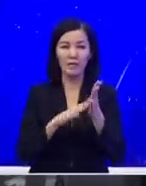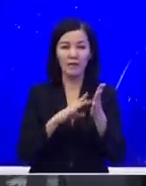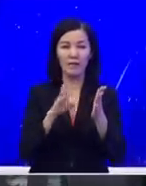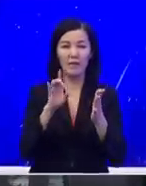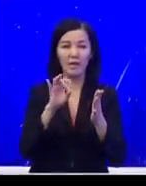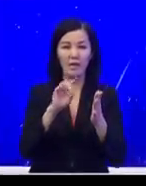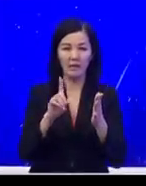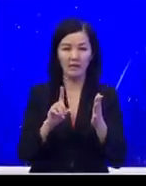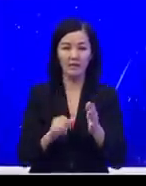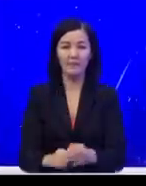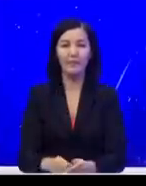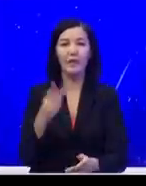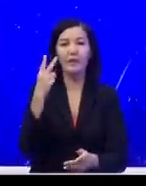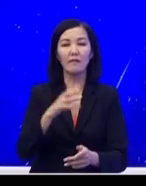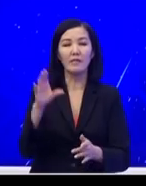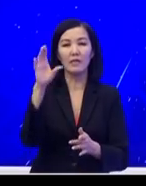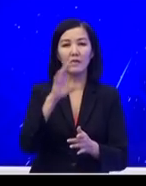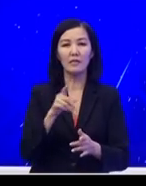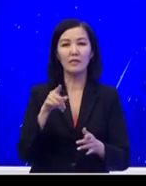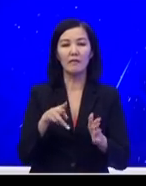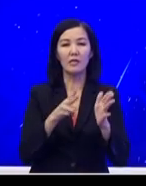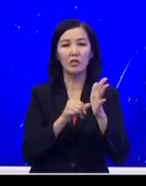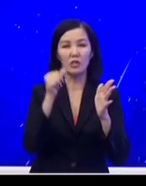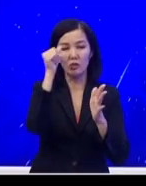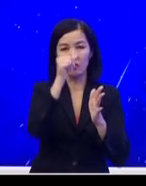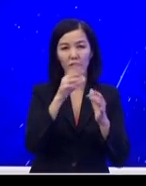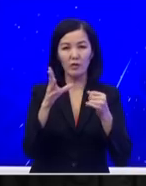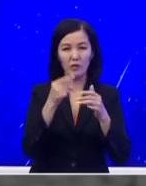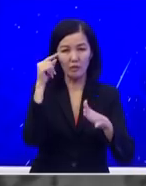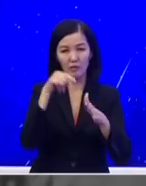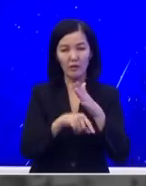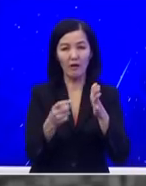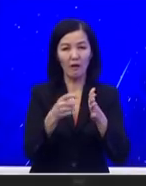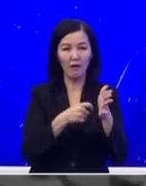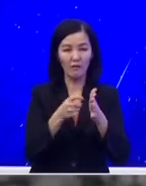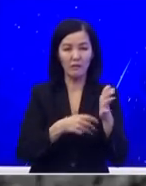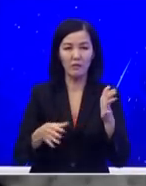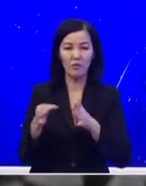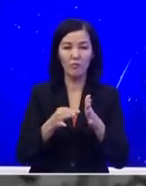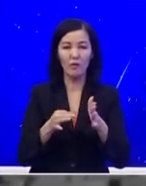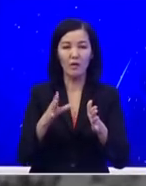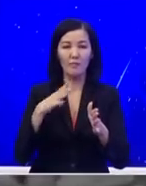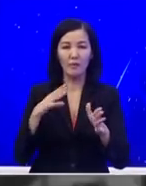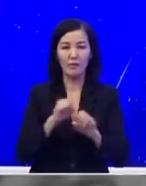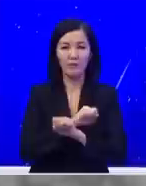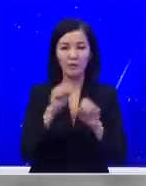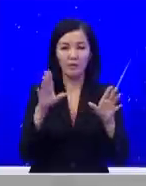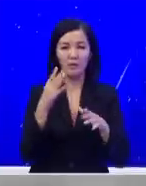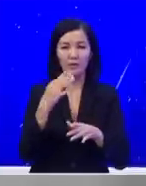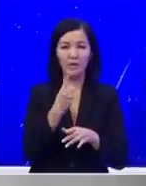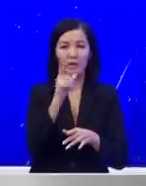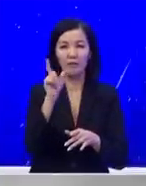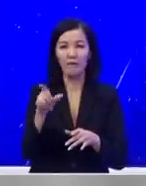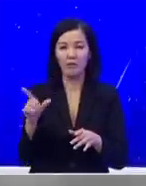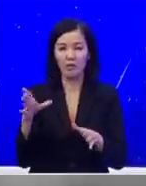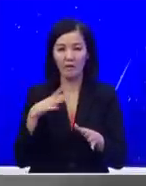9-й раз. 20 сентября 2006 года на шахте имени Ленина в Карагандинской области произошел взрыв, унесший жизни 41